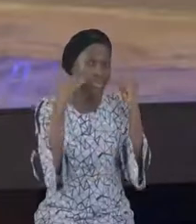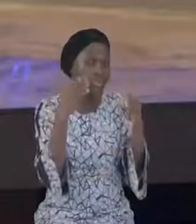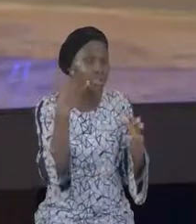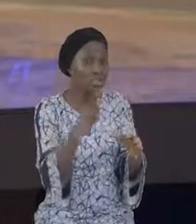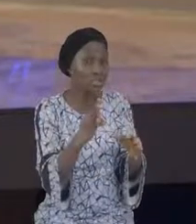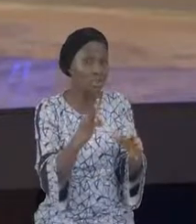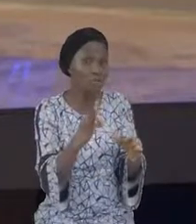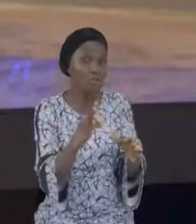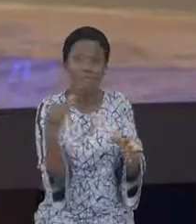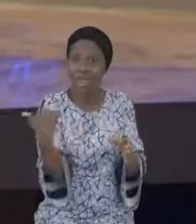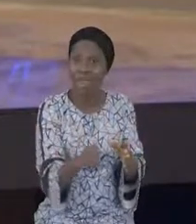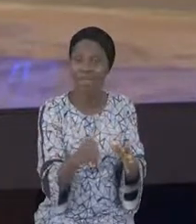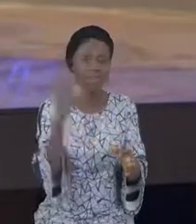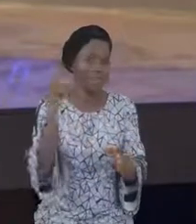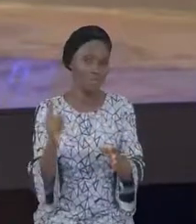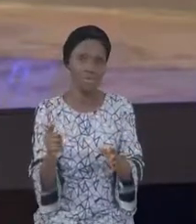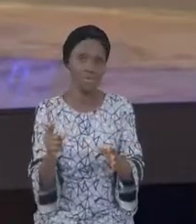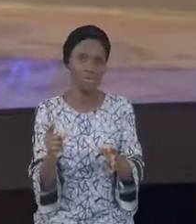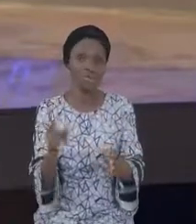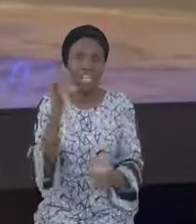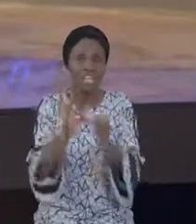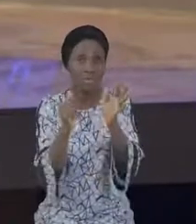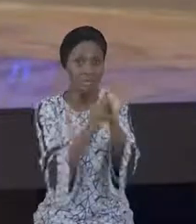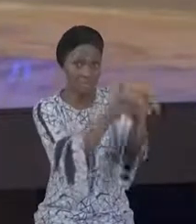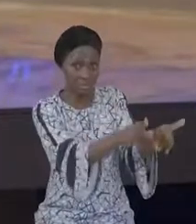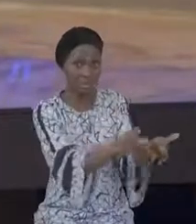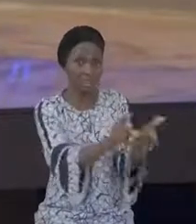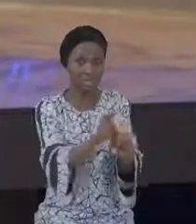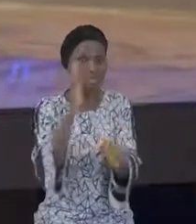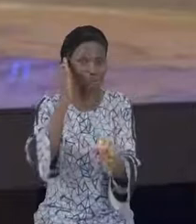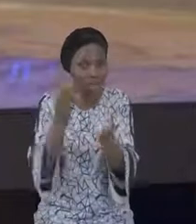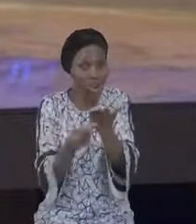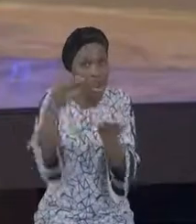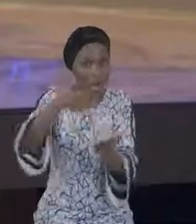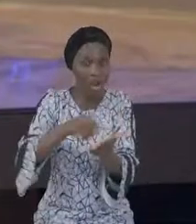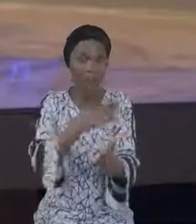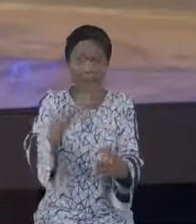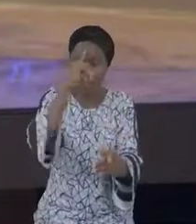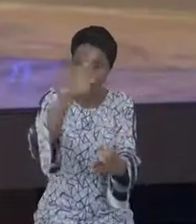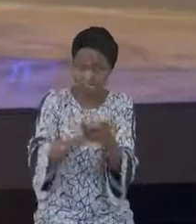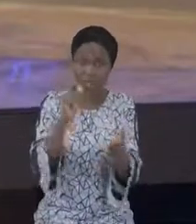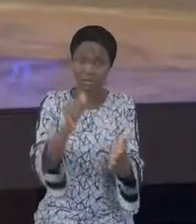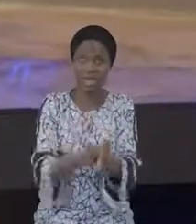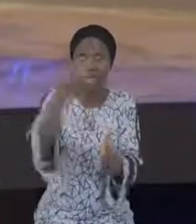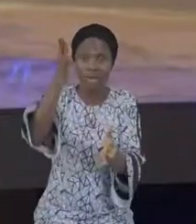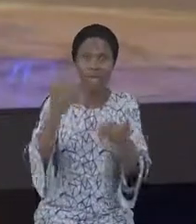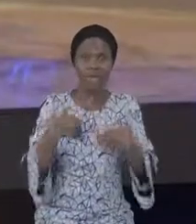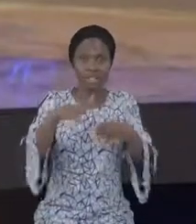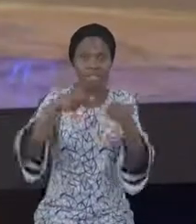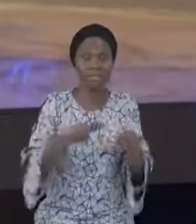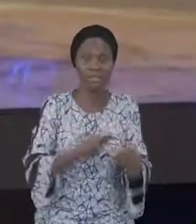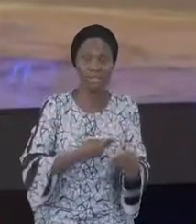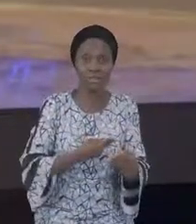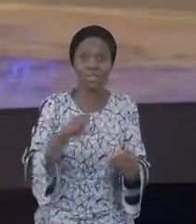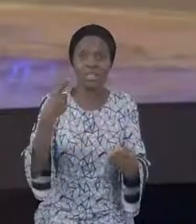va reconnaître qu'il nous a donné de plus grandes et de plus précieuses promesses. Et par ces